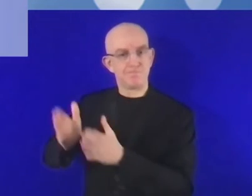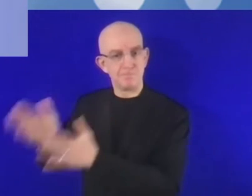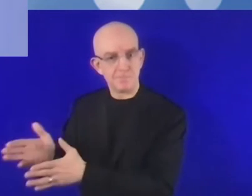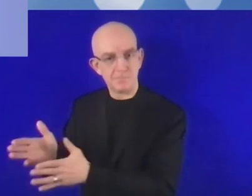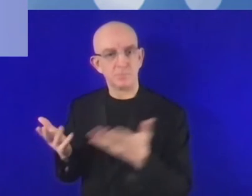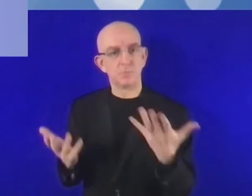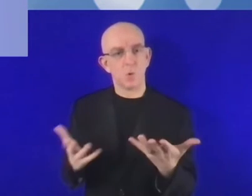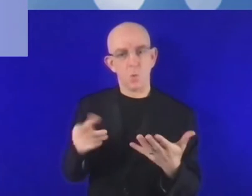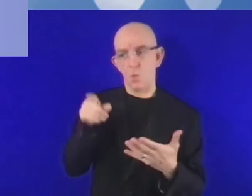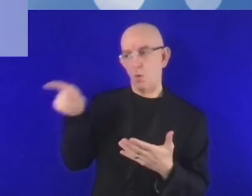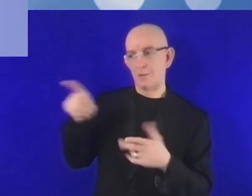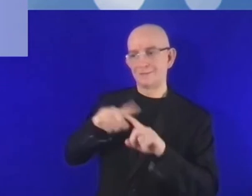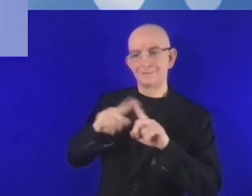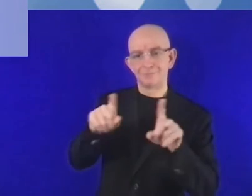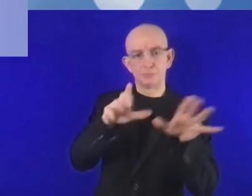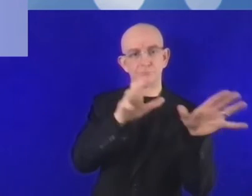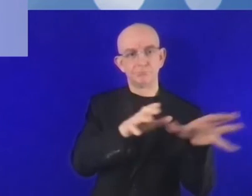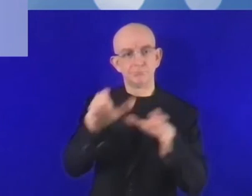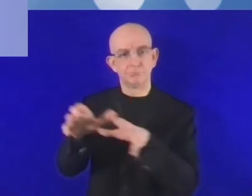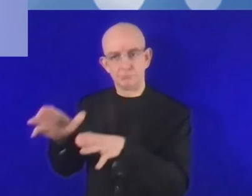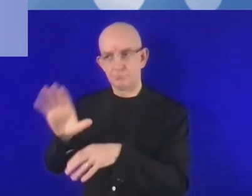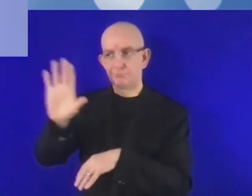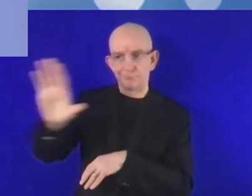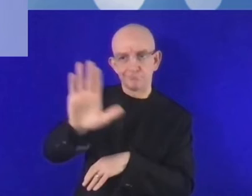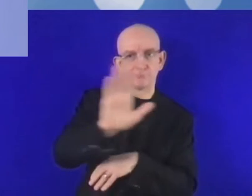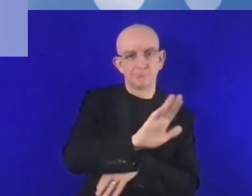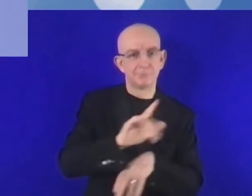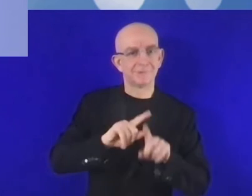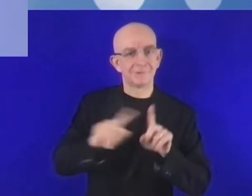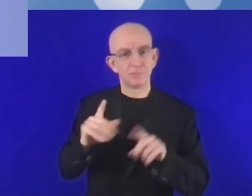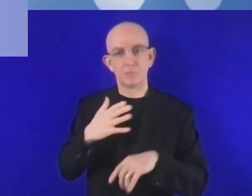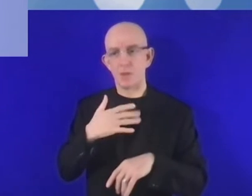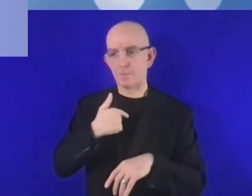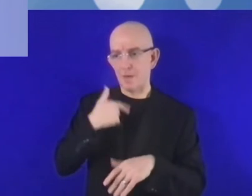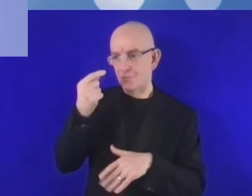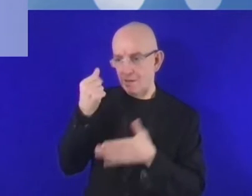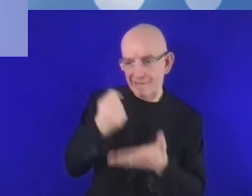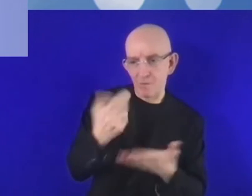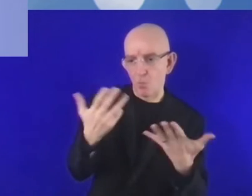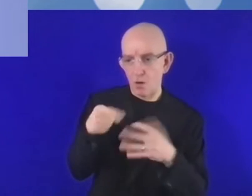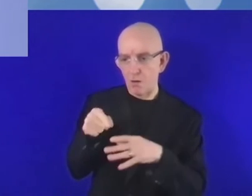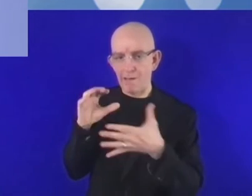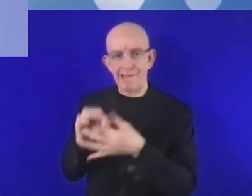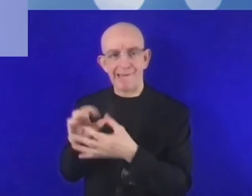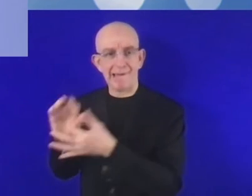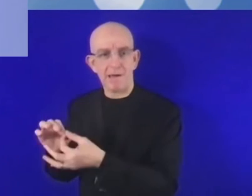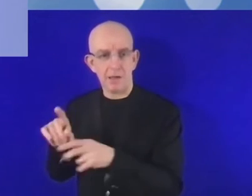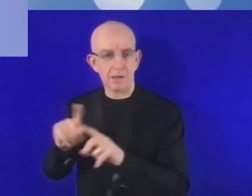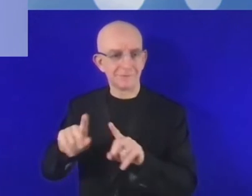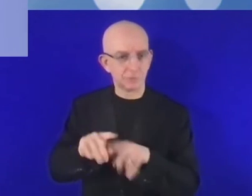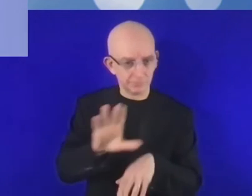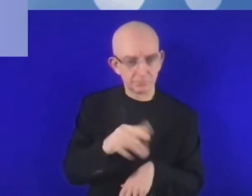выглядит по-другому, чем на очередных этапах, и в разных отраслях, конечно, применяются разные